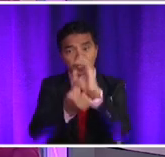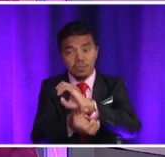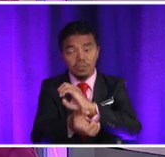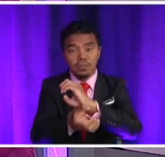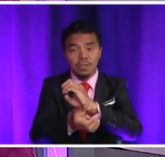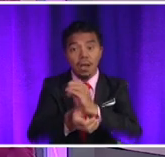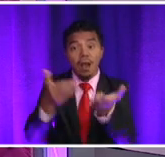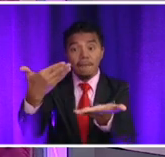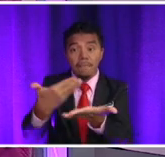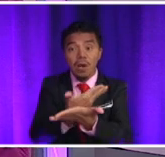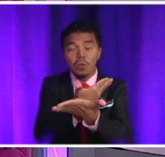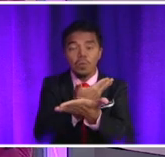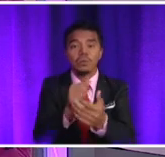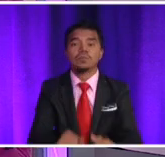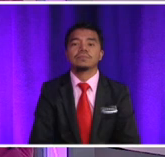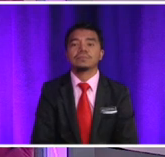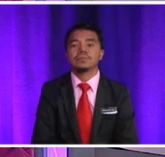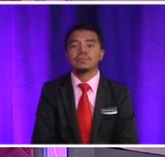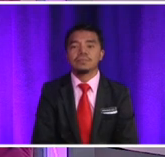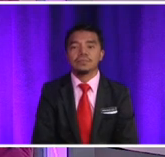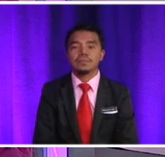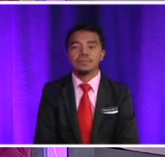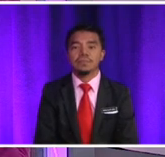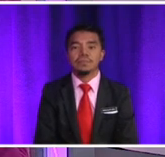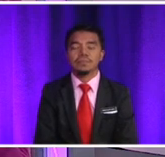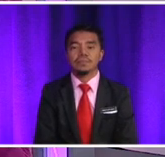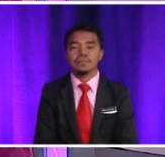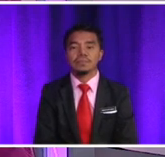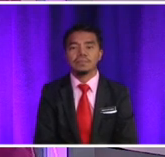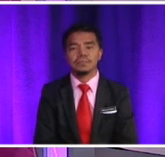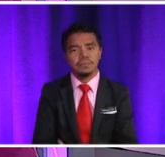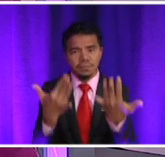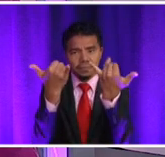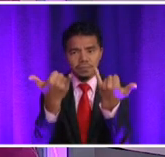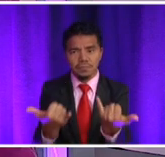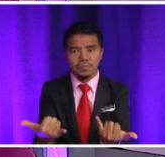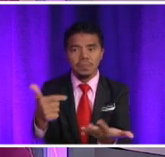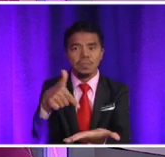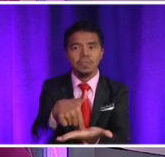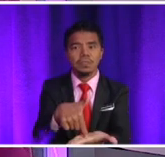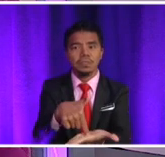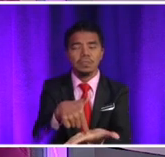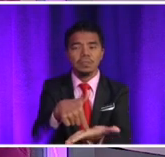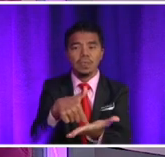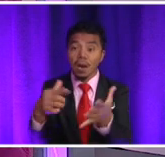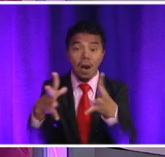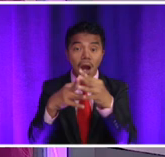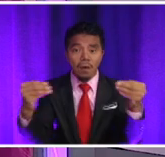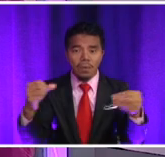untuk mendapat lebih keuntungan dan kalau kita lihat sekarang nih ya tambah lepas daripada